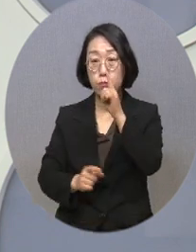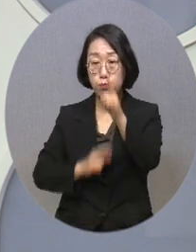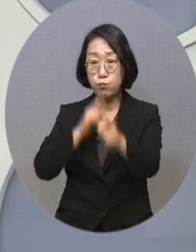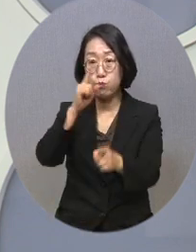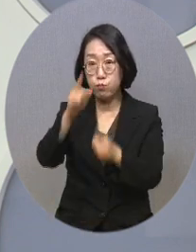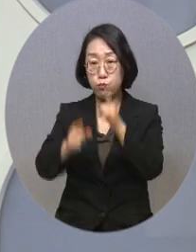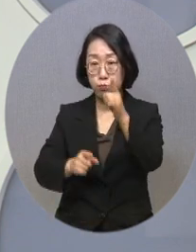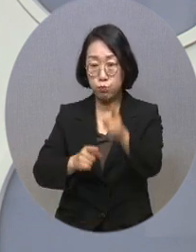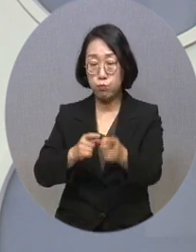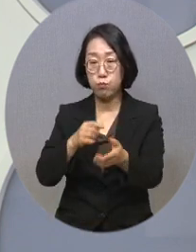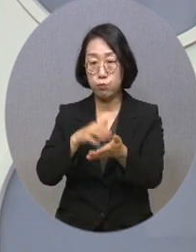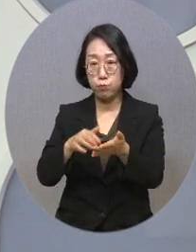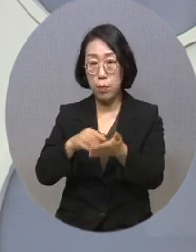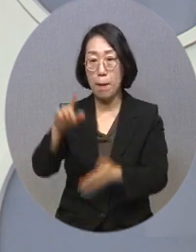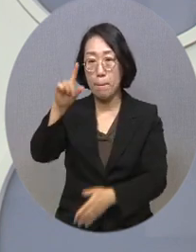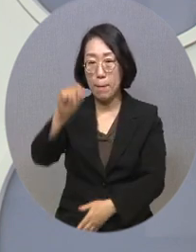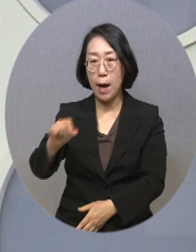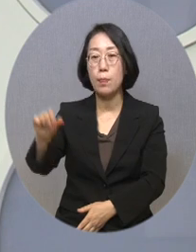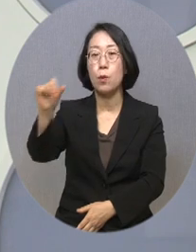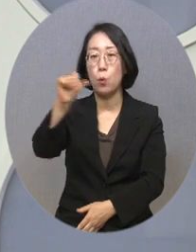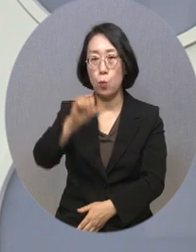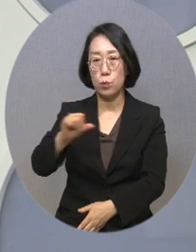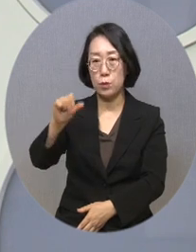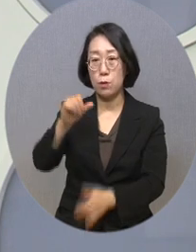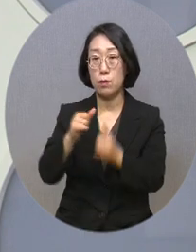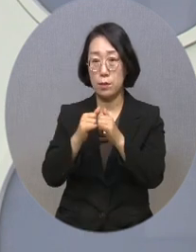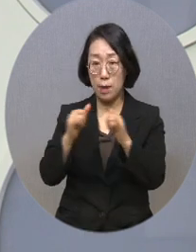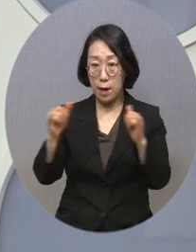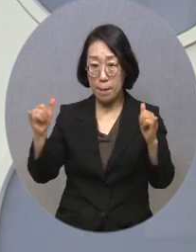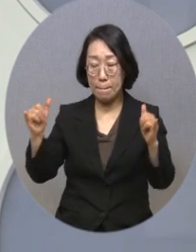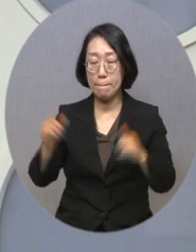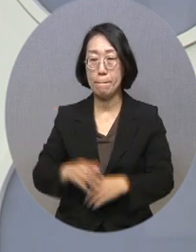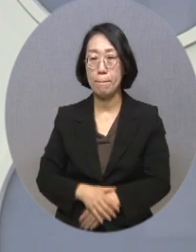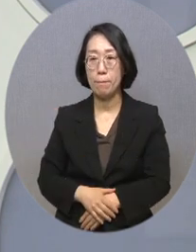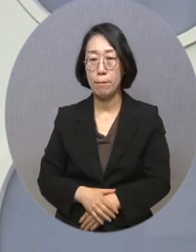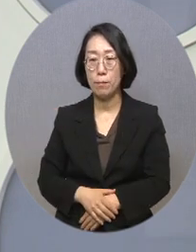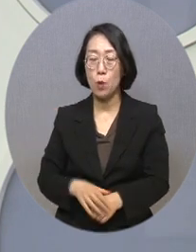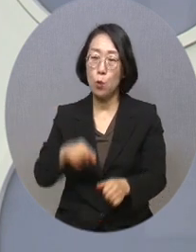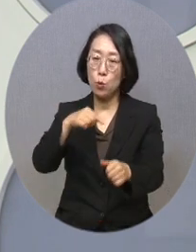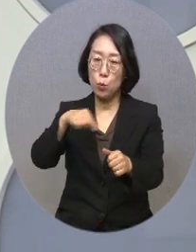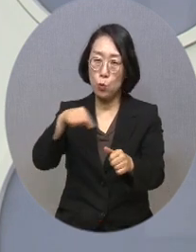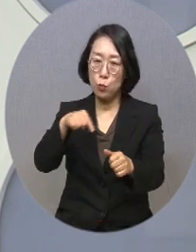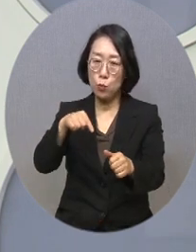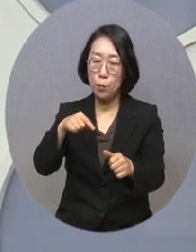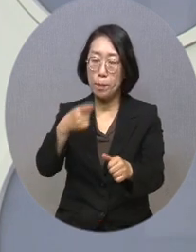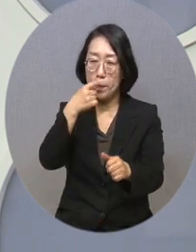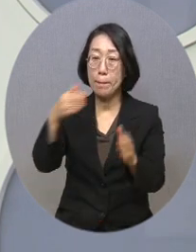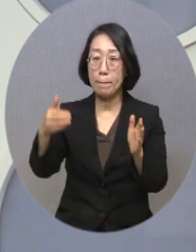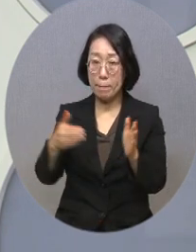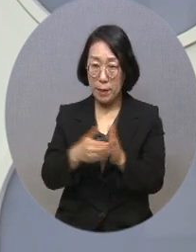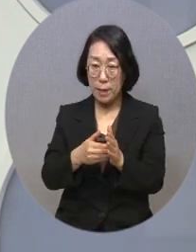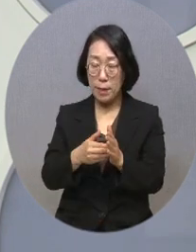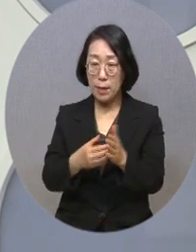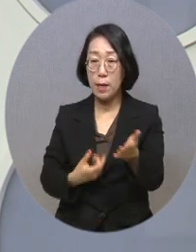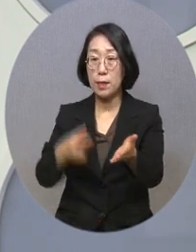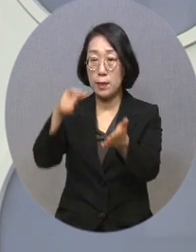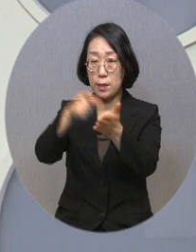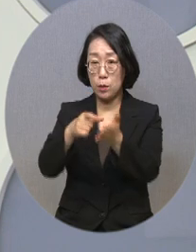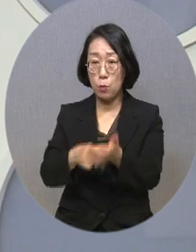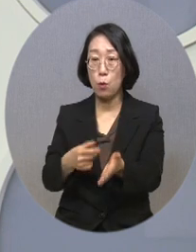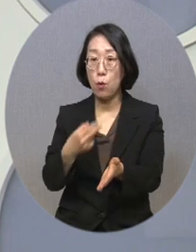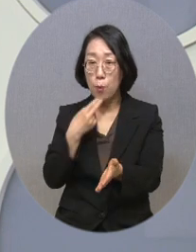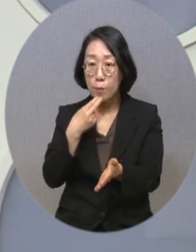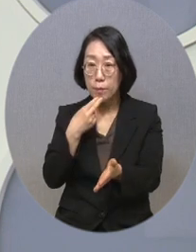등록된 세무사가 15,000명이 이렇게 되고요. 또 교육은 받았지만 등록하지 않은 세무사도 한 10,000명